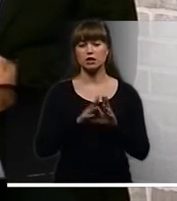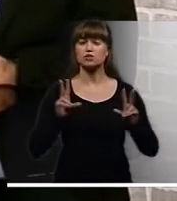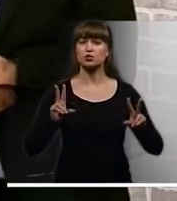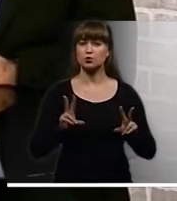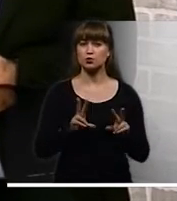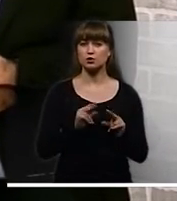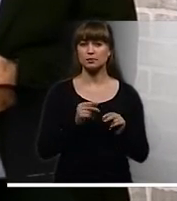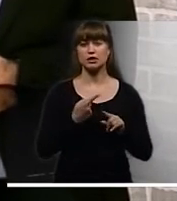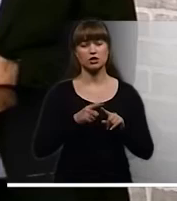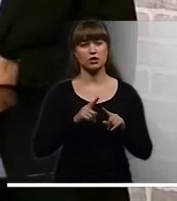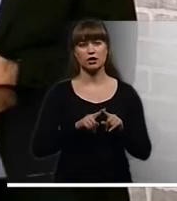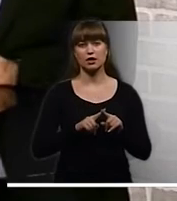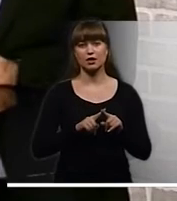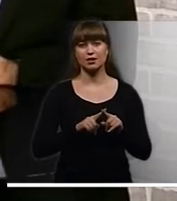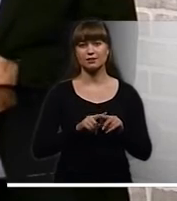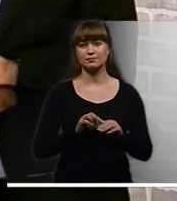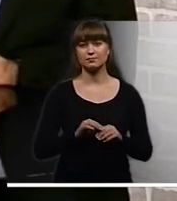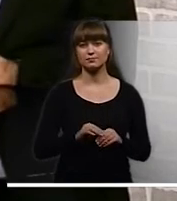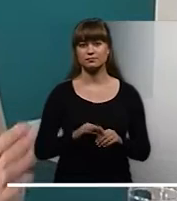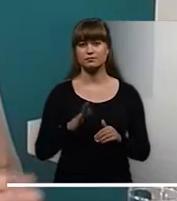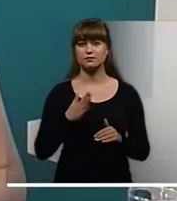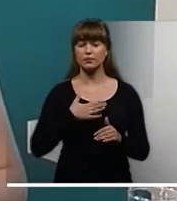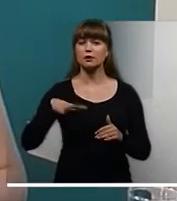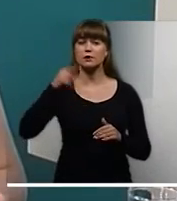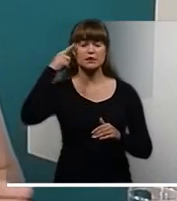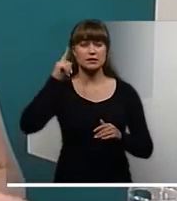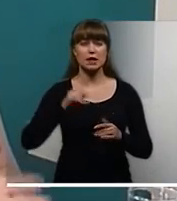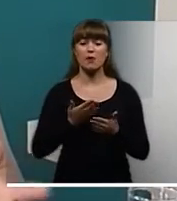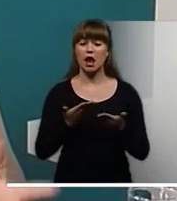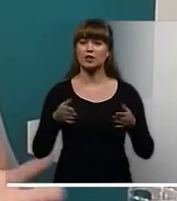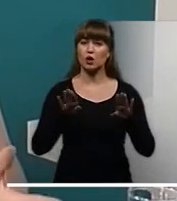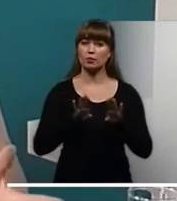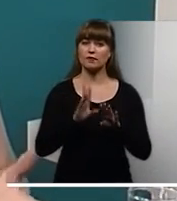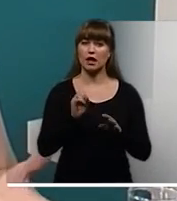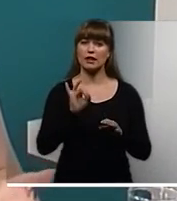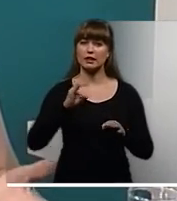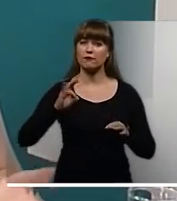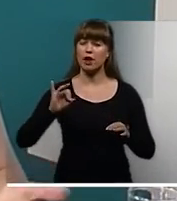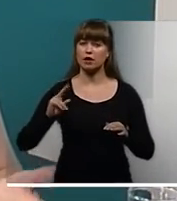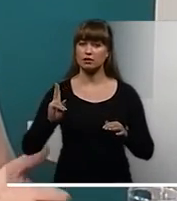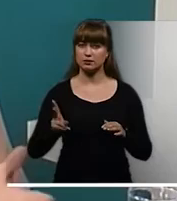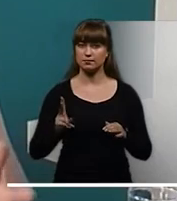успешно, поэтому это не катастрофа. Мы все знаем о таком явлении, как инфаркт.